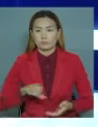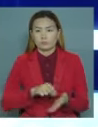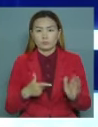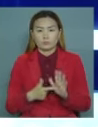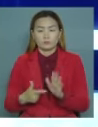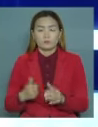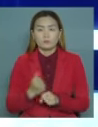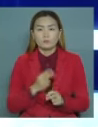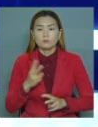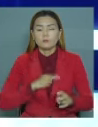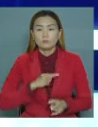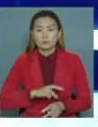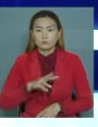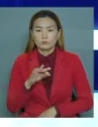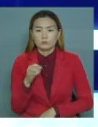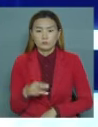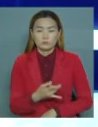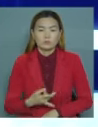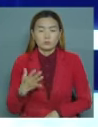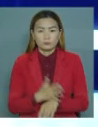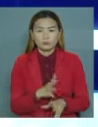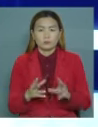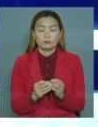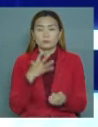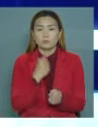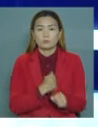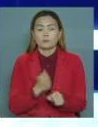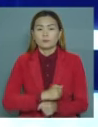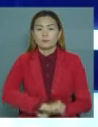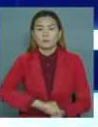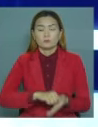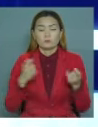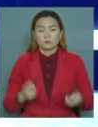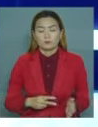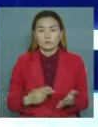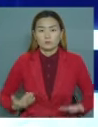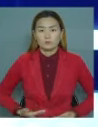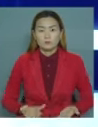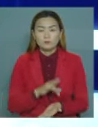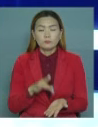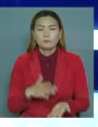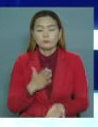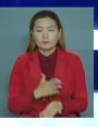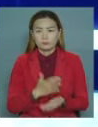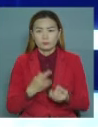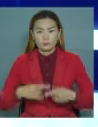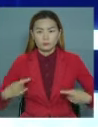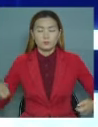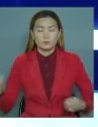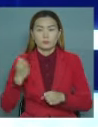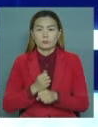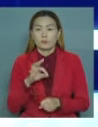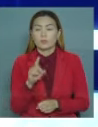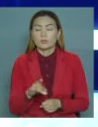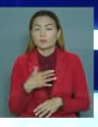7 товаропроизводителей из Макатского района. Также свои товары по сниженным ценам жителям города предложили и другие хозяйства